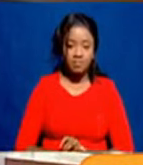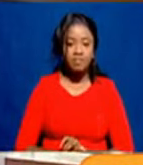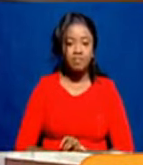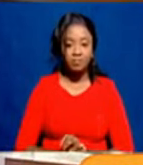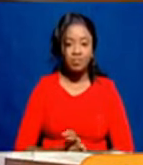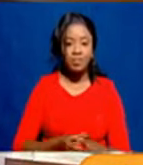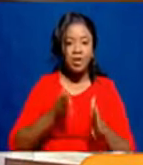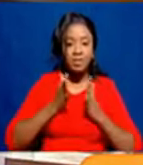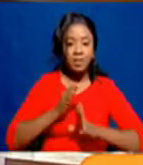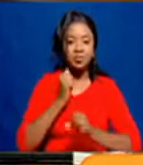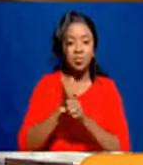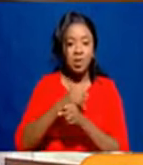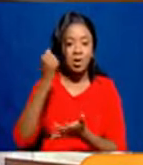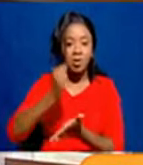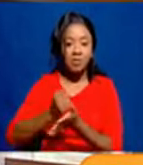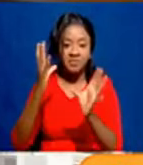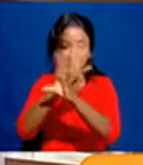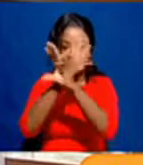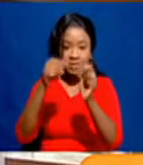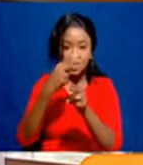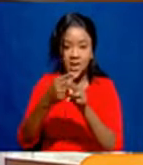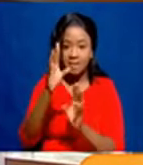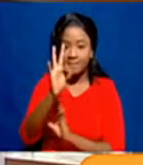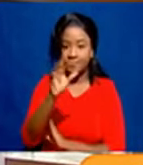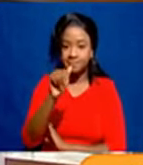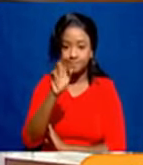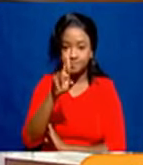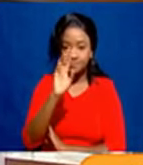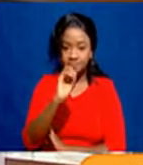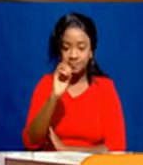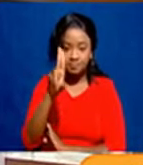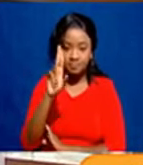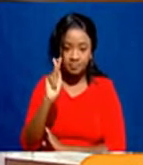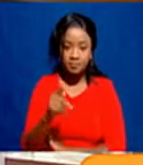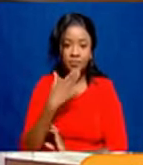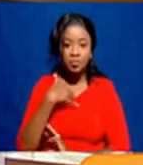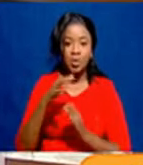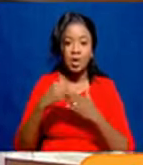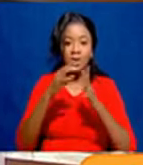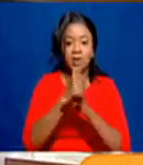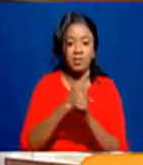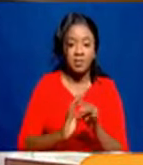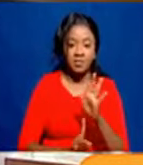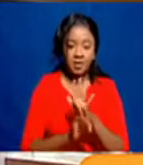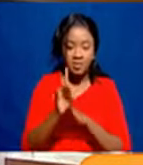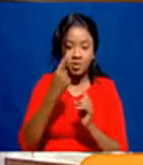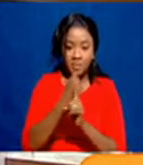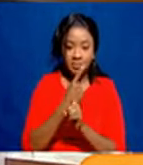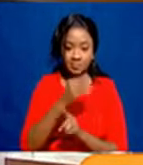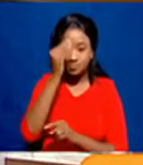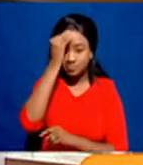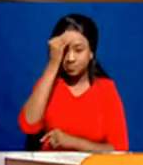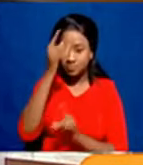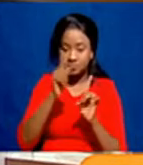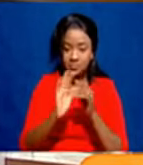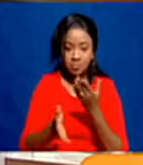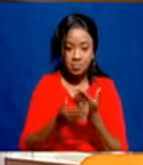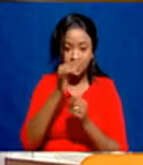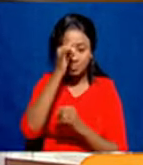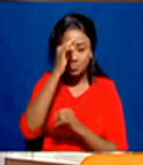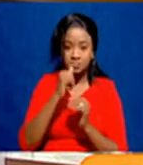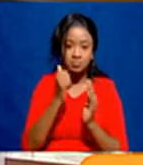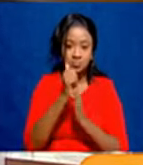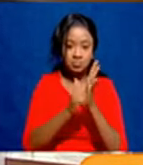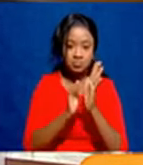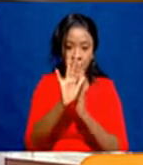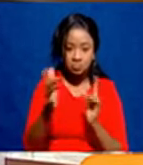Na maafisa katika afisi ya Rais Faruk Kibet amewataka viongozi kuchangia maendeleo kupitia miradi ya elimu na kuisaidia serikali